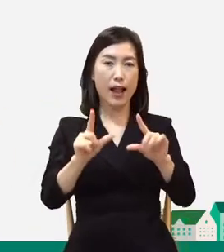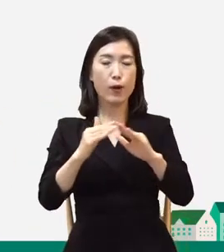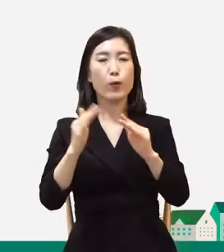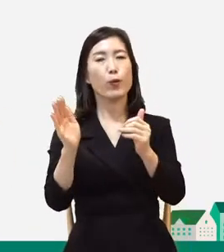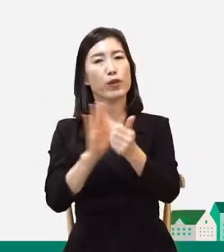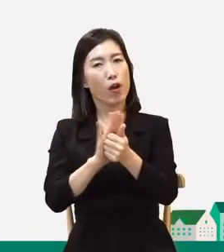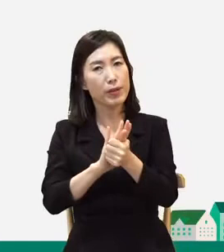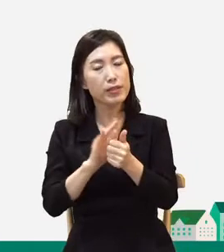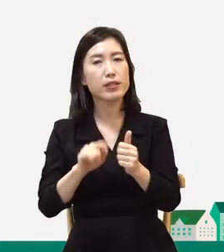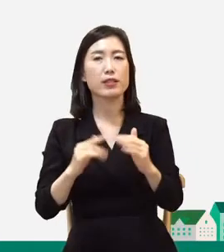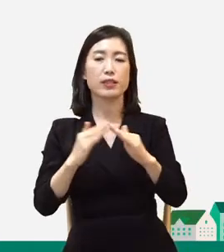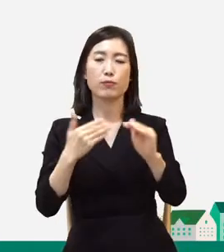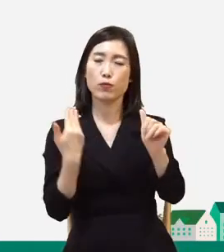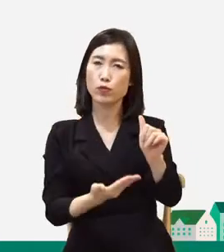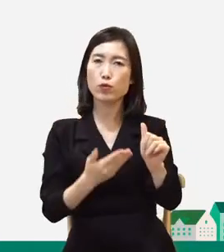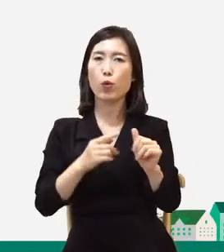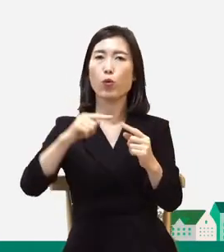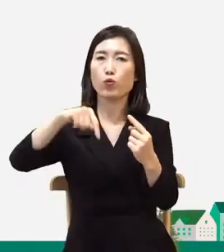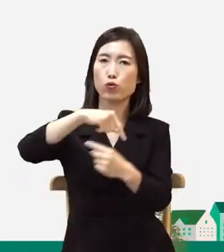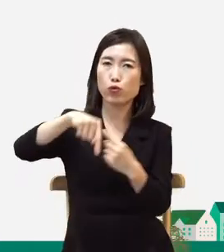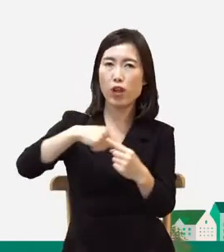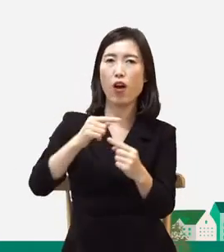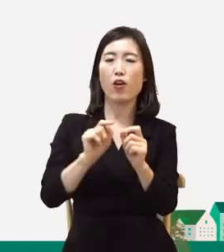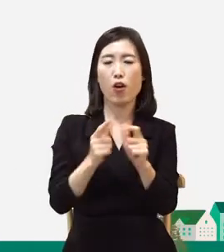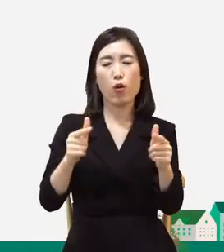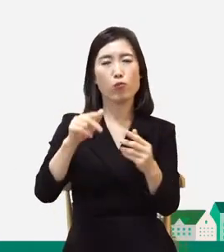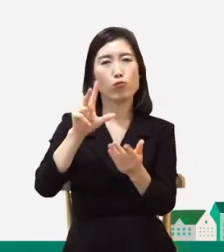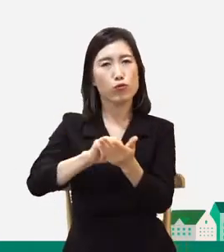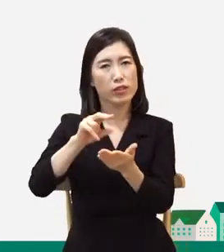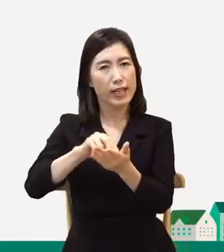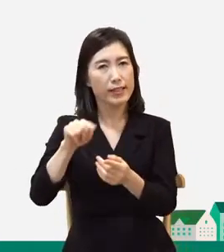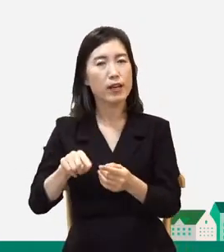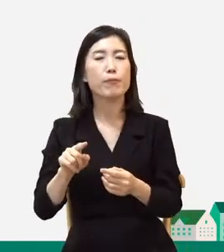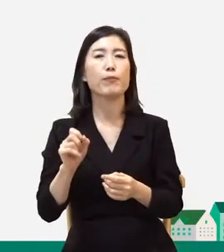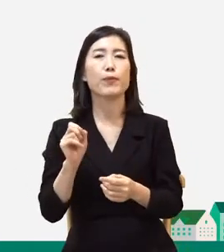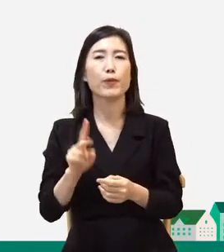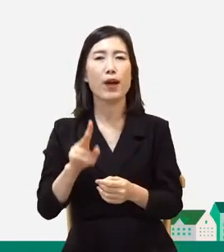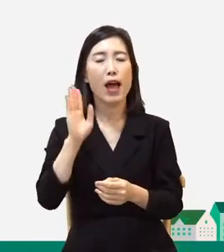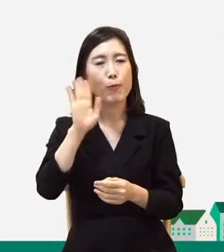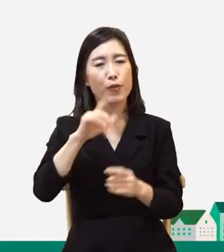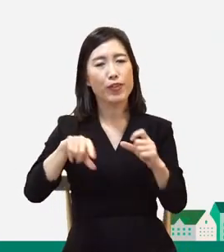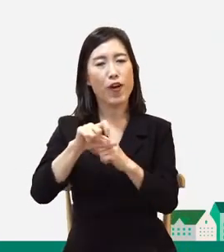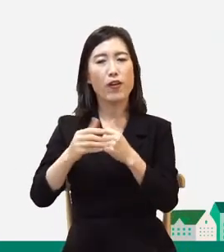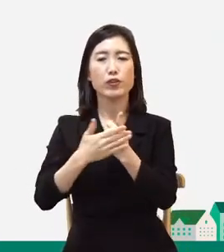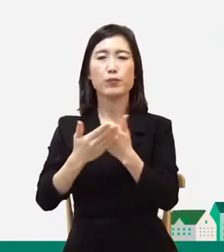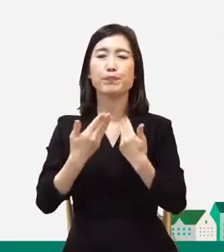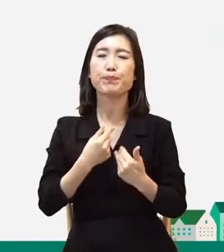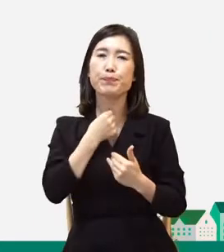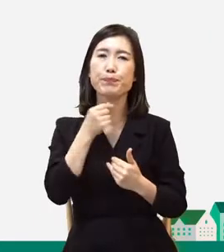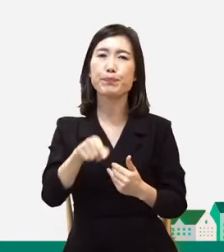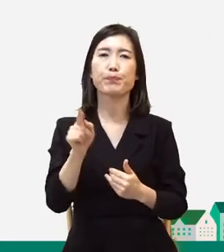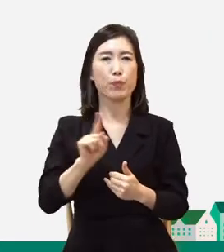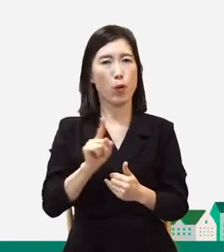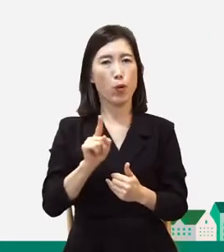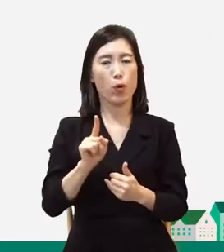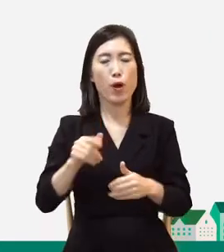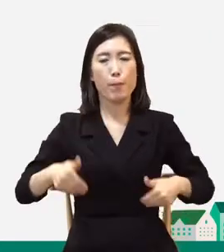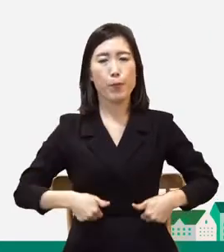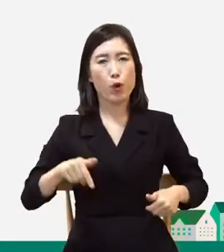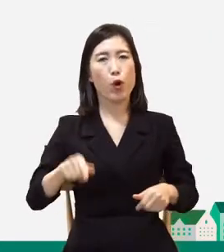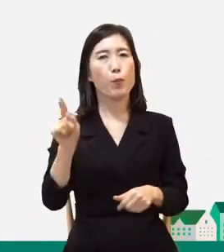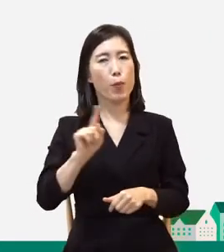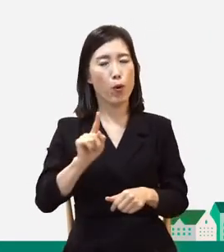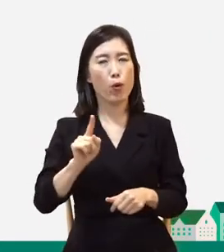주택 공급이나 뭐 운영 차원에서의 문제들 혹은 지원이 되었으면 좋겠는 부분들이나 좀 필요한 부분들을